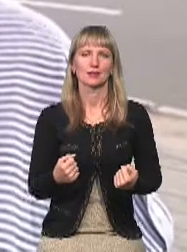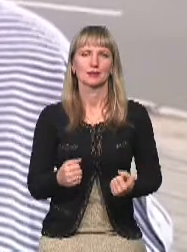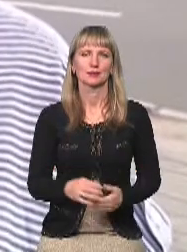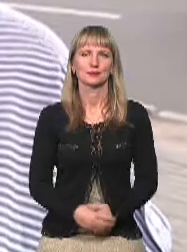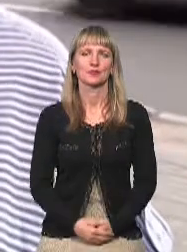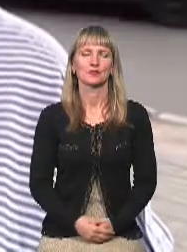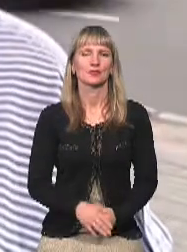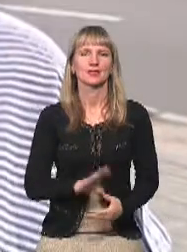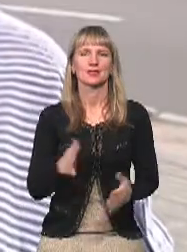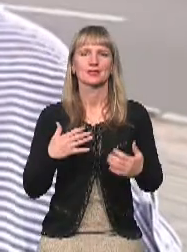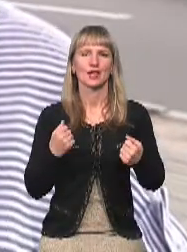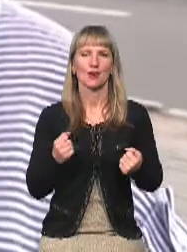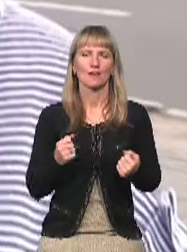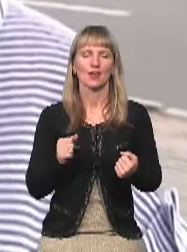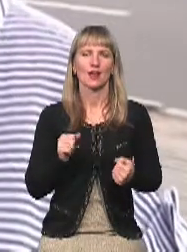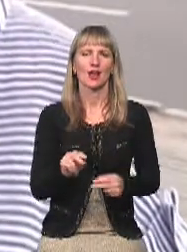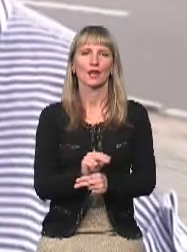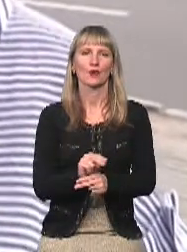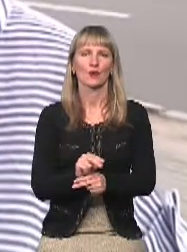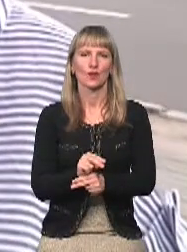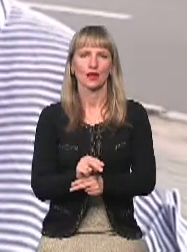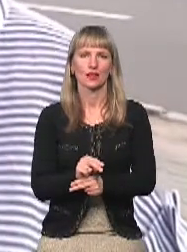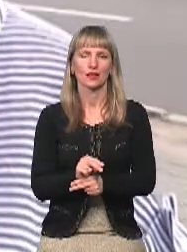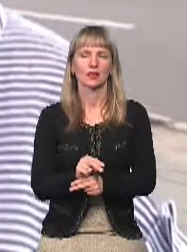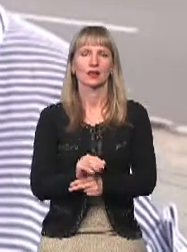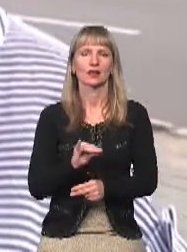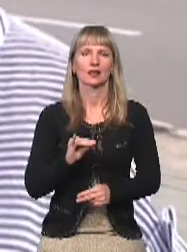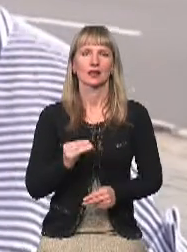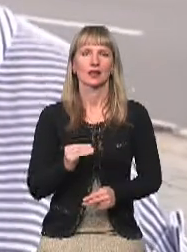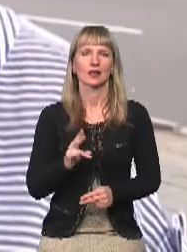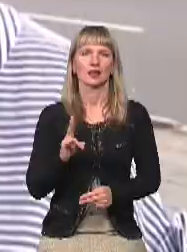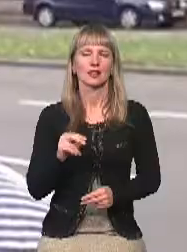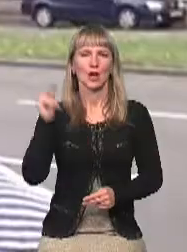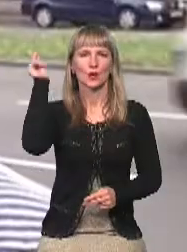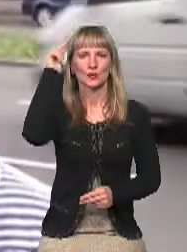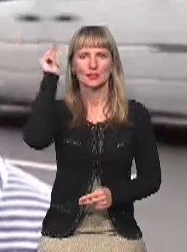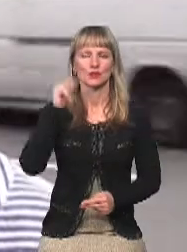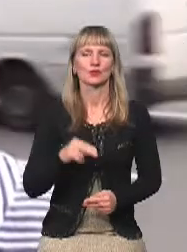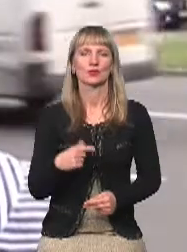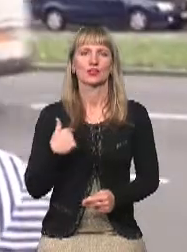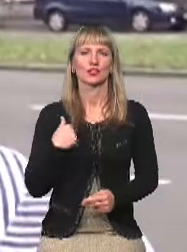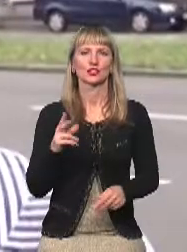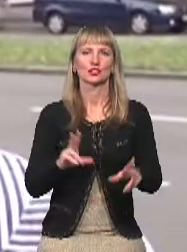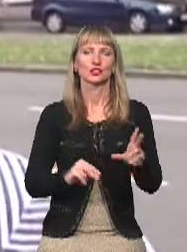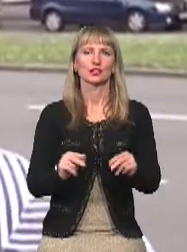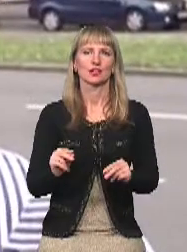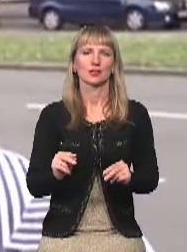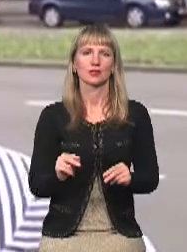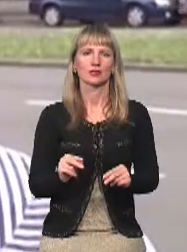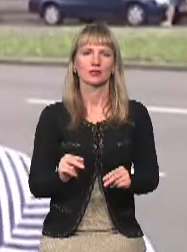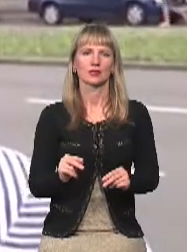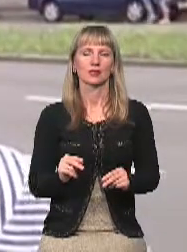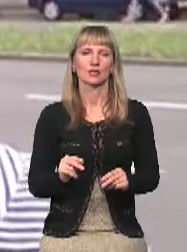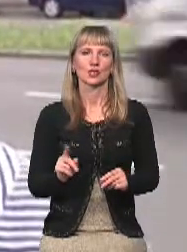не здоров'я, а лікування, і на освіту. Я вважаю,